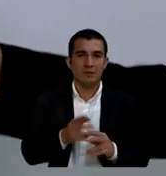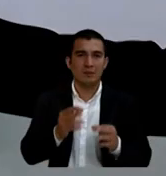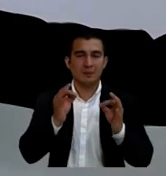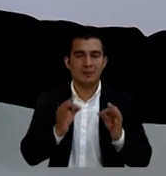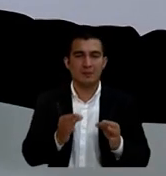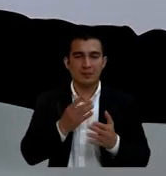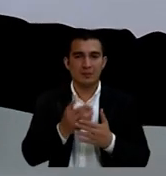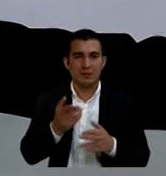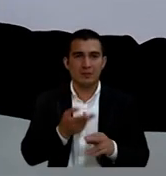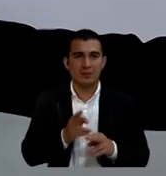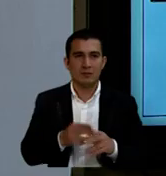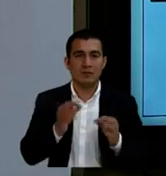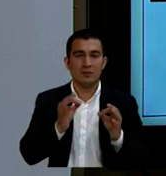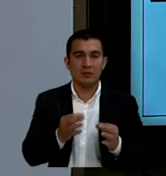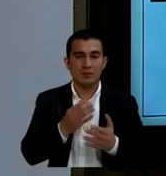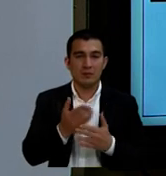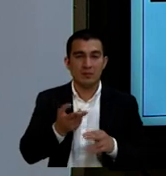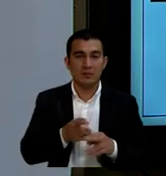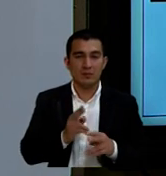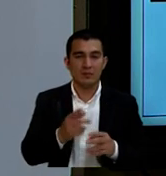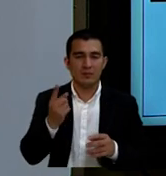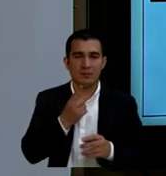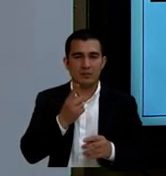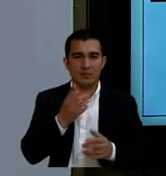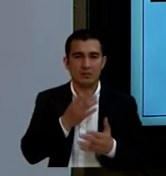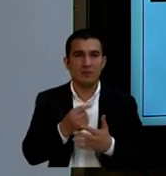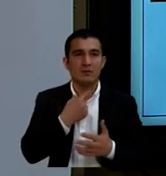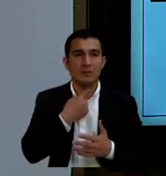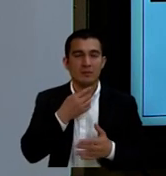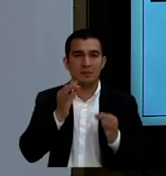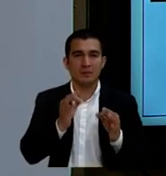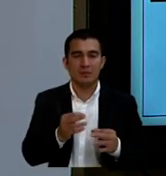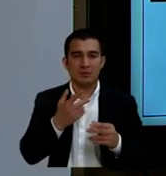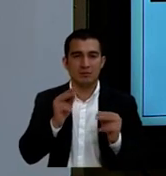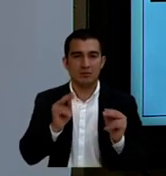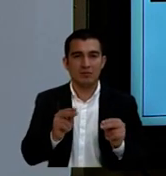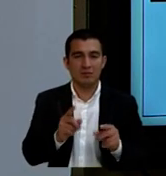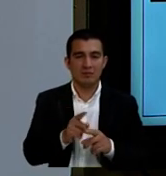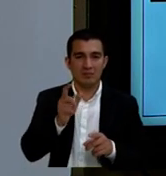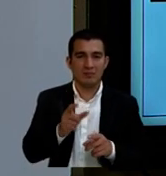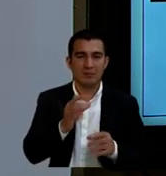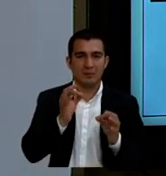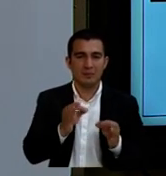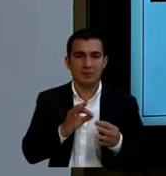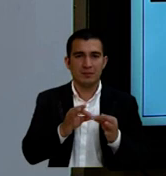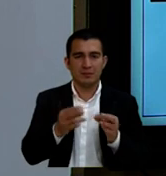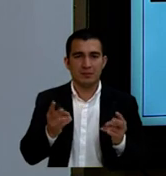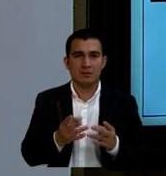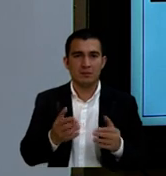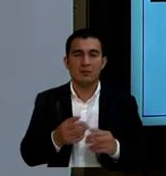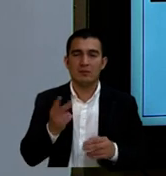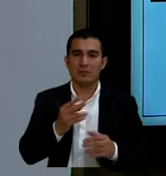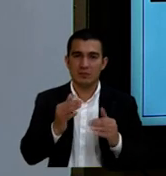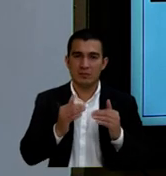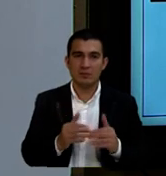to'g'rilik. To'g'rilik nutq madaniyatidagi birinchi bosqich hisoblanadi. Har bir nutq to'g'ri tuzilishi kerak.